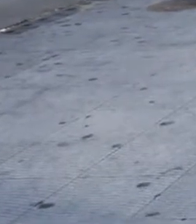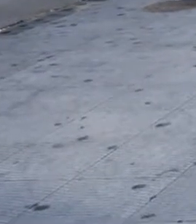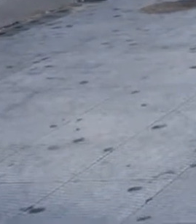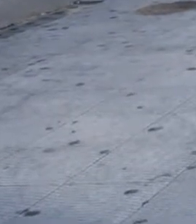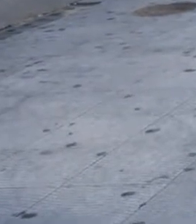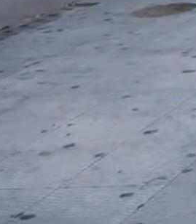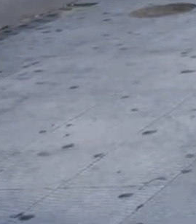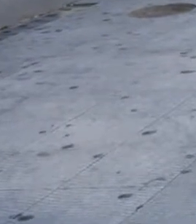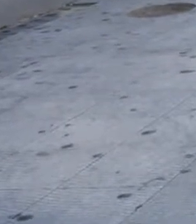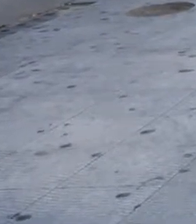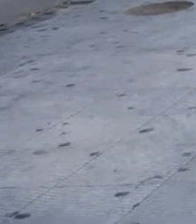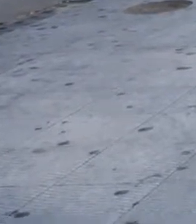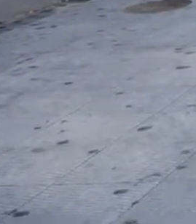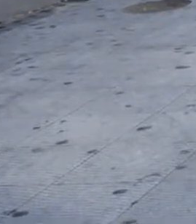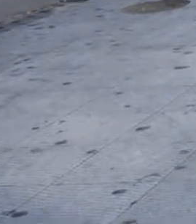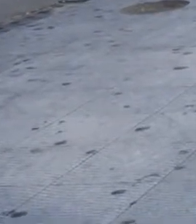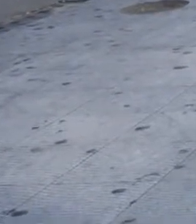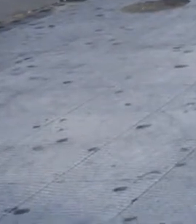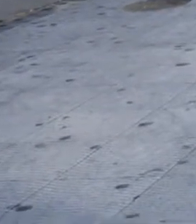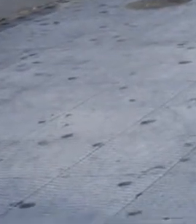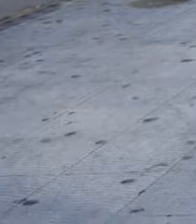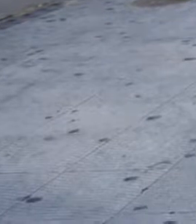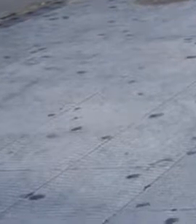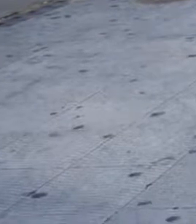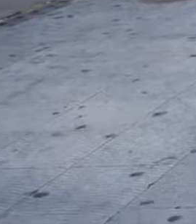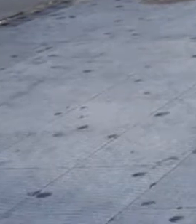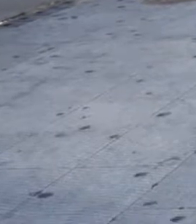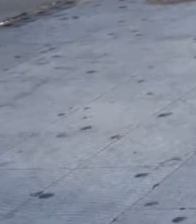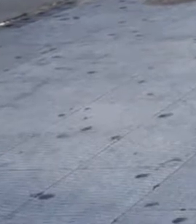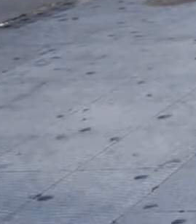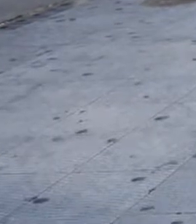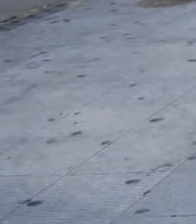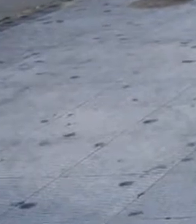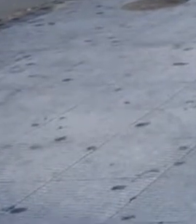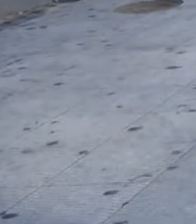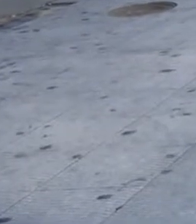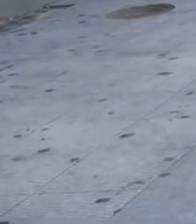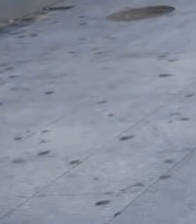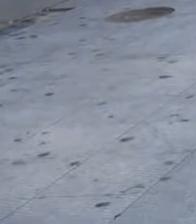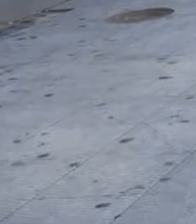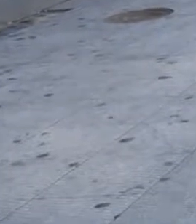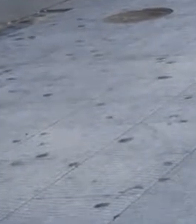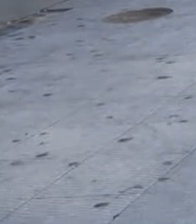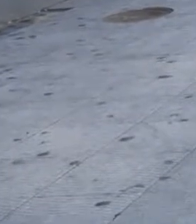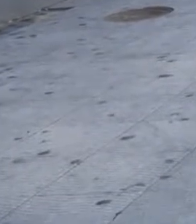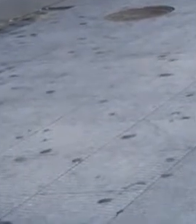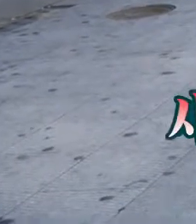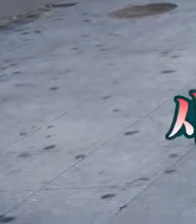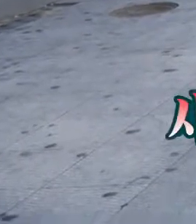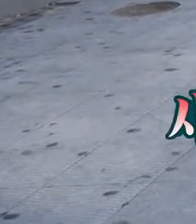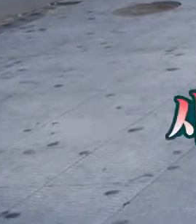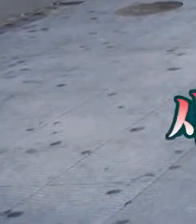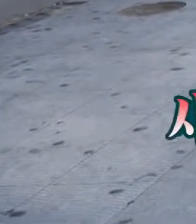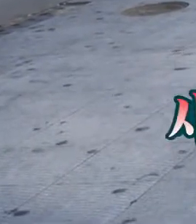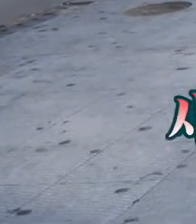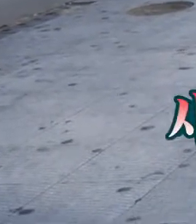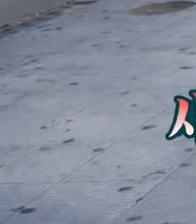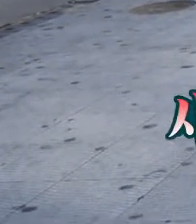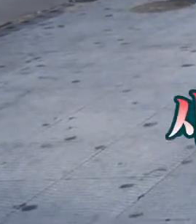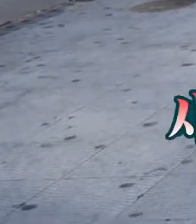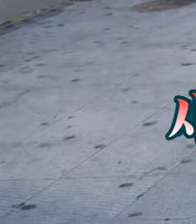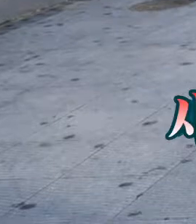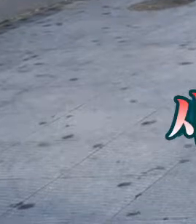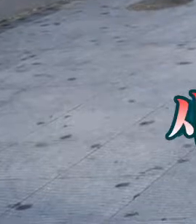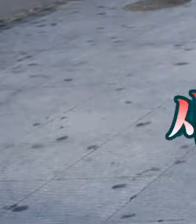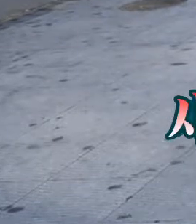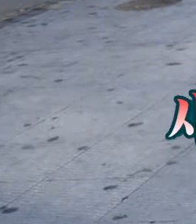여기에 N가지를 포기한다는 M포 세대까지 등장을 했다고 하는데요. 이 아무래도 사상 최악의 청년 실업난을